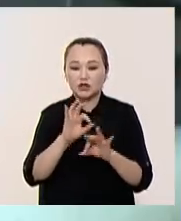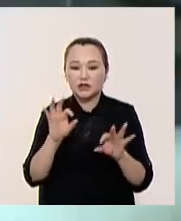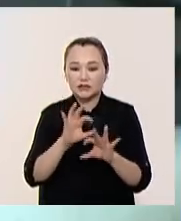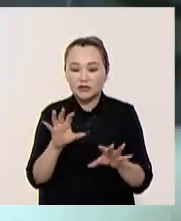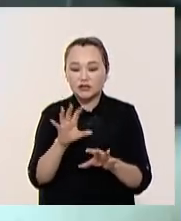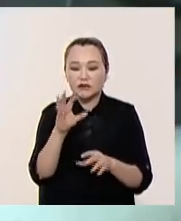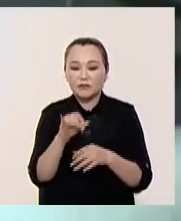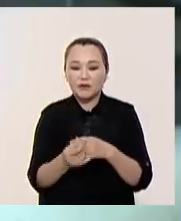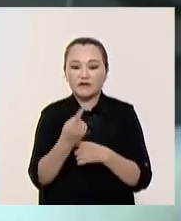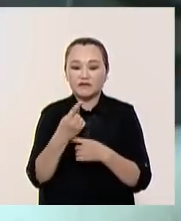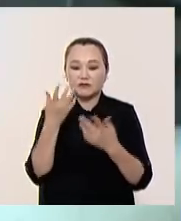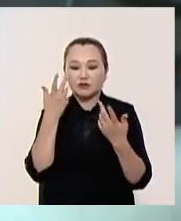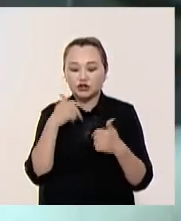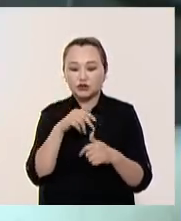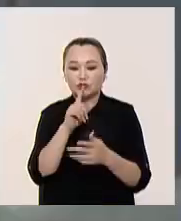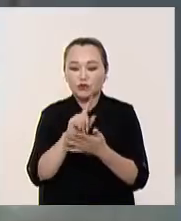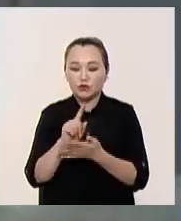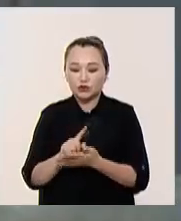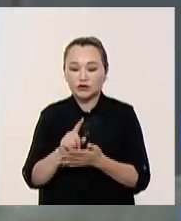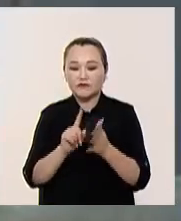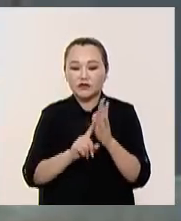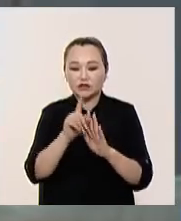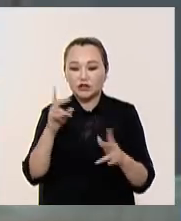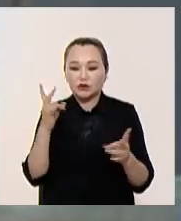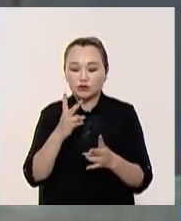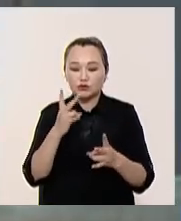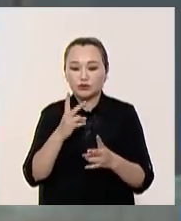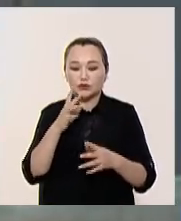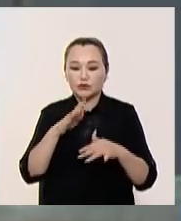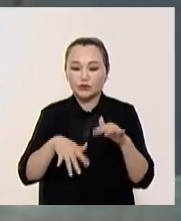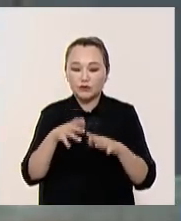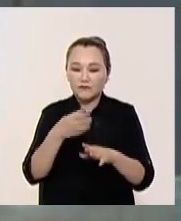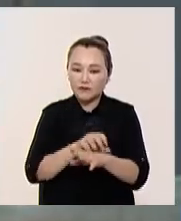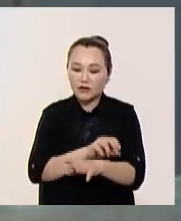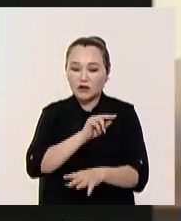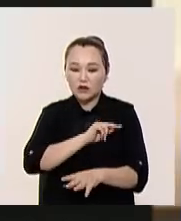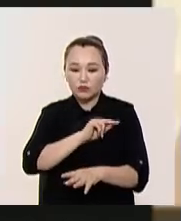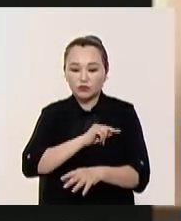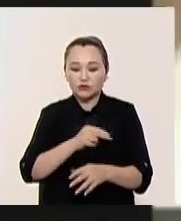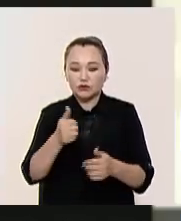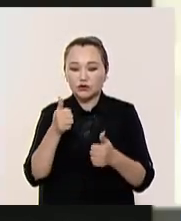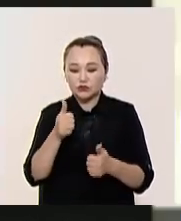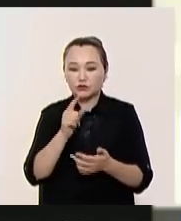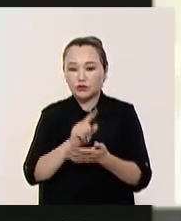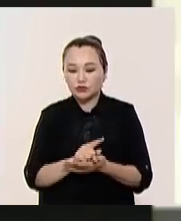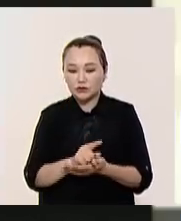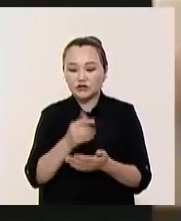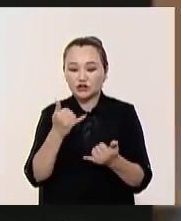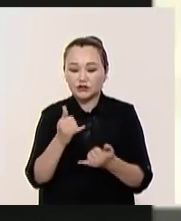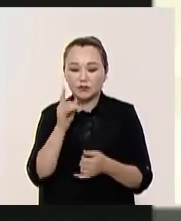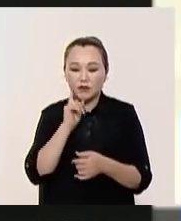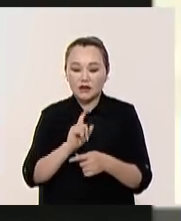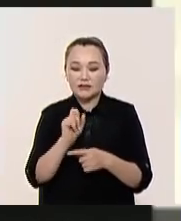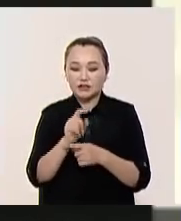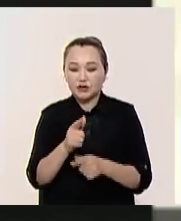чтобы появились престижные должности, вначале нужно засучить рукава и поработать. Сейчас задача